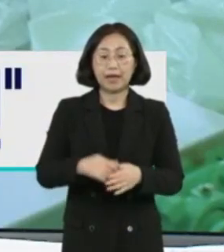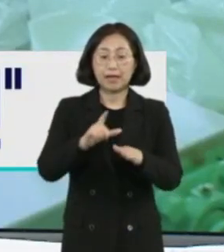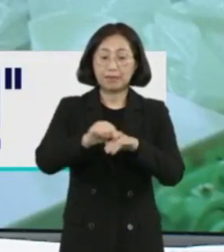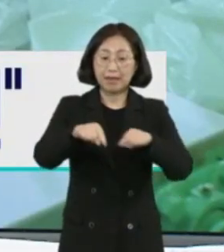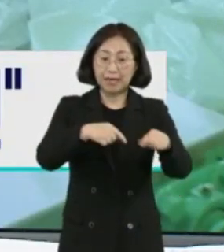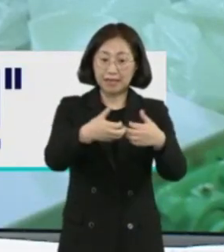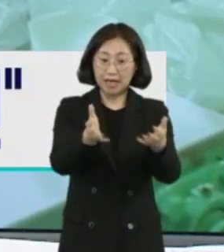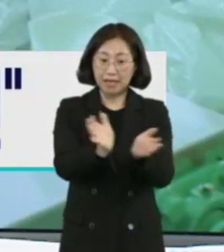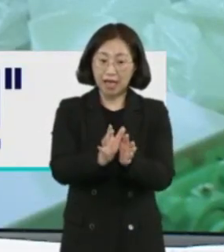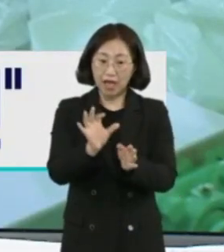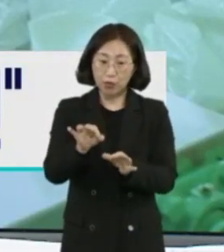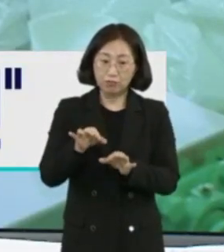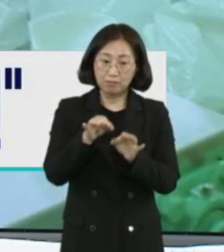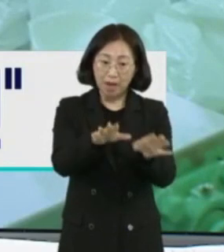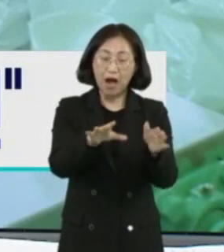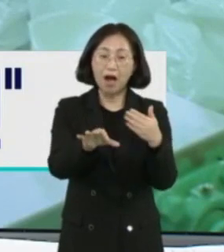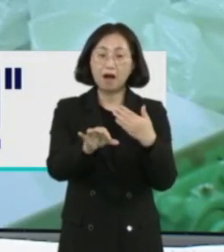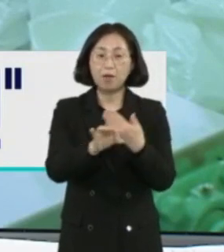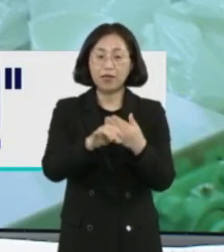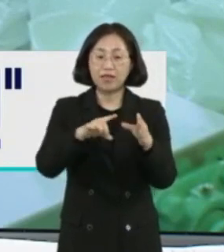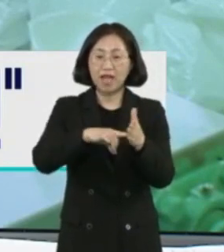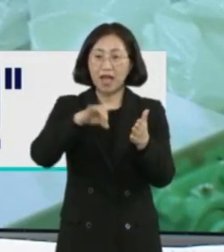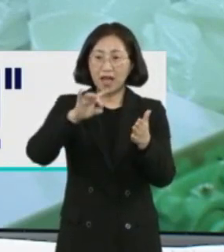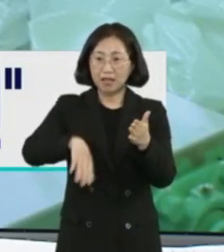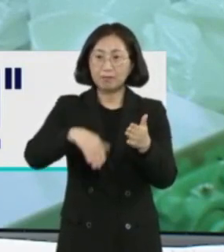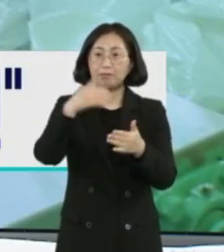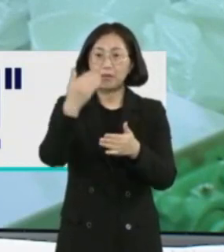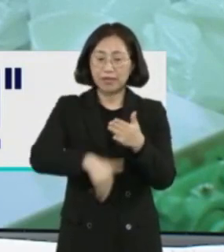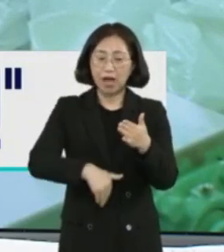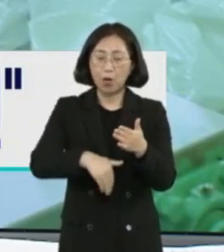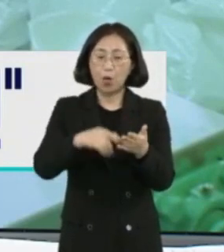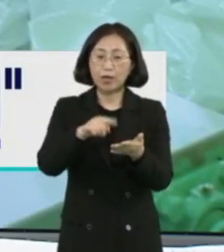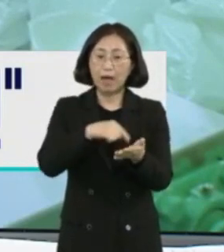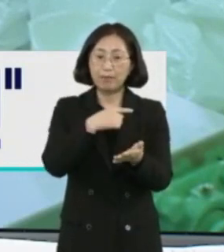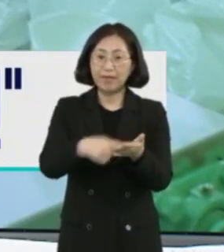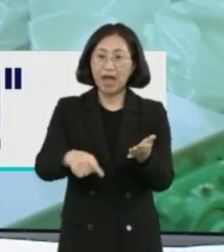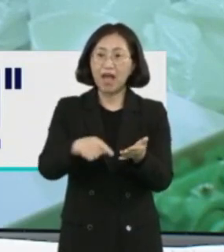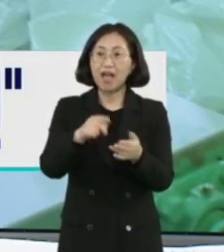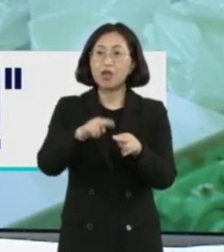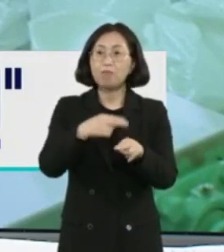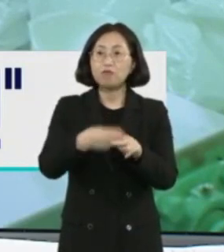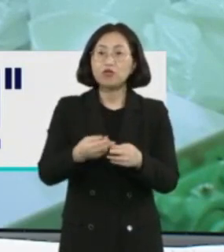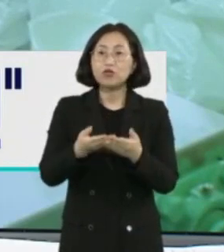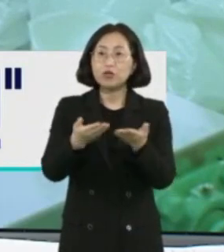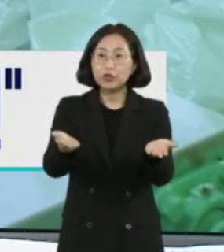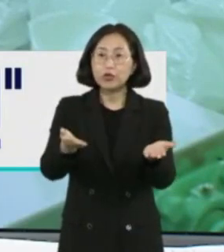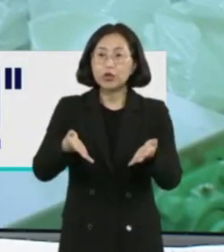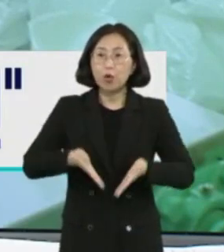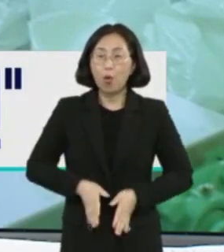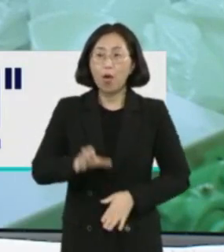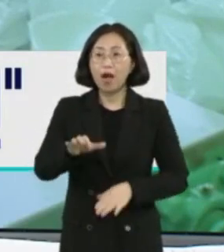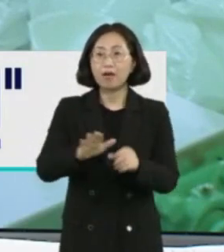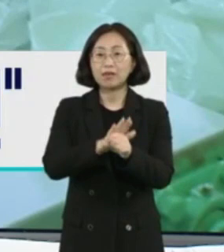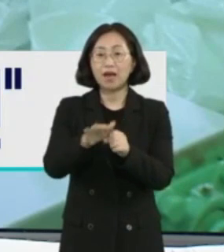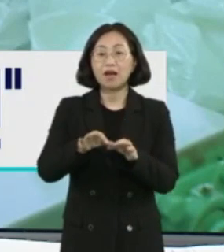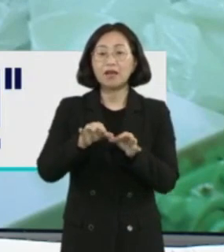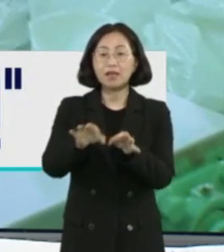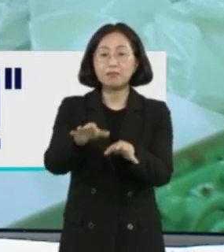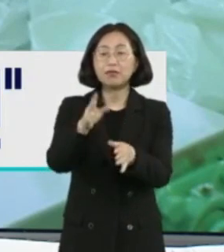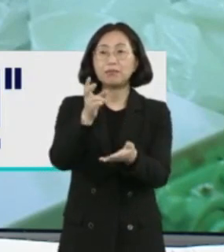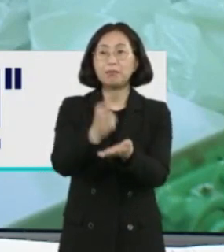지방자치단체에 기부하면 소득공제와 함께 답례품 혜택을 주는 일명 고향사랑기부금제가 내년부터